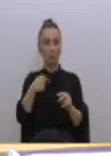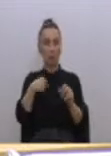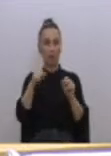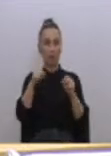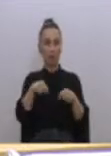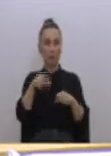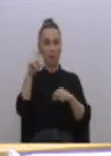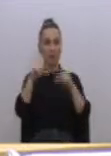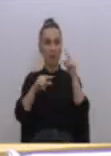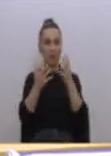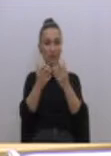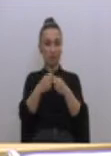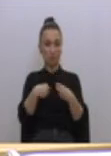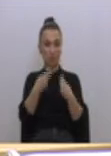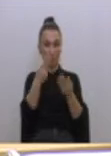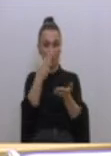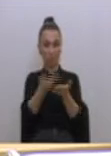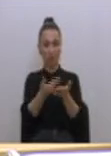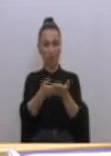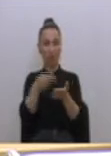e statistica, e ce se